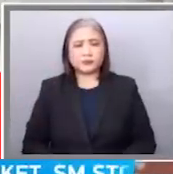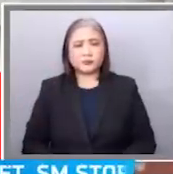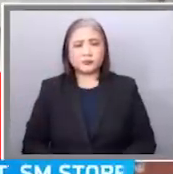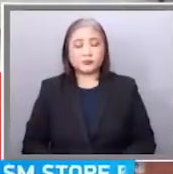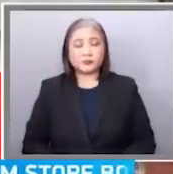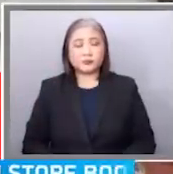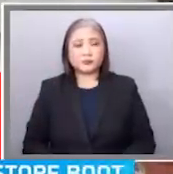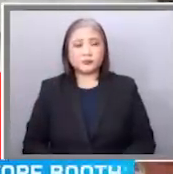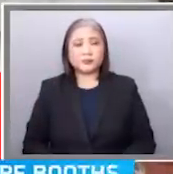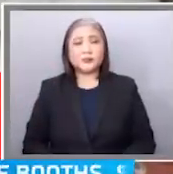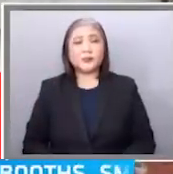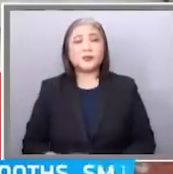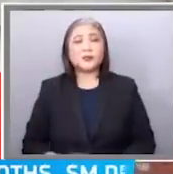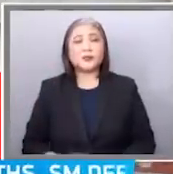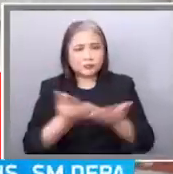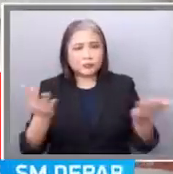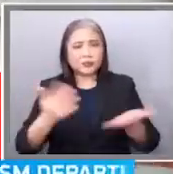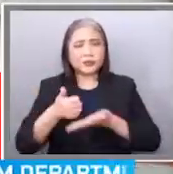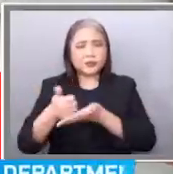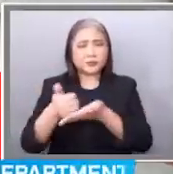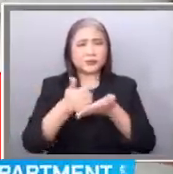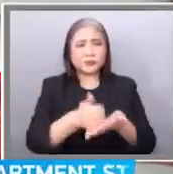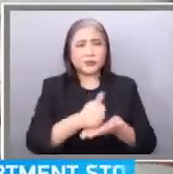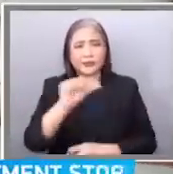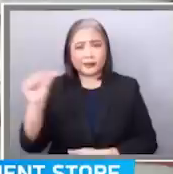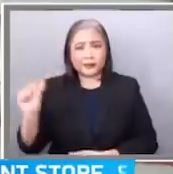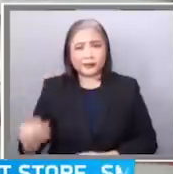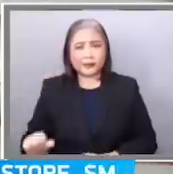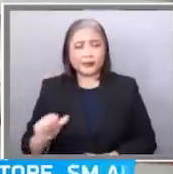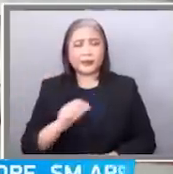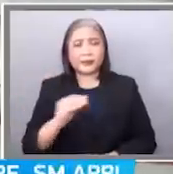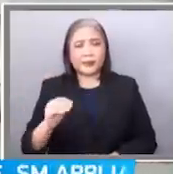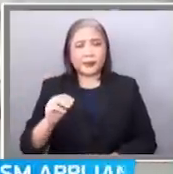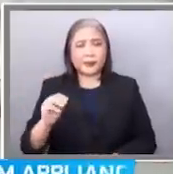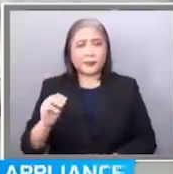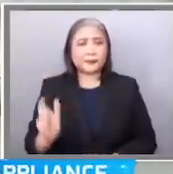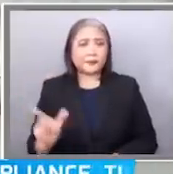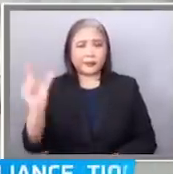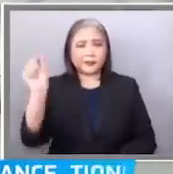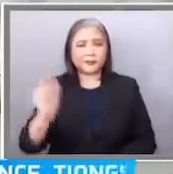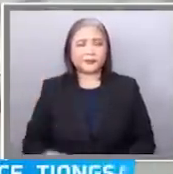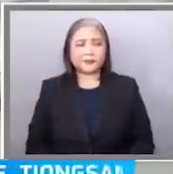mamahagi ng tulong sa Antique at sa Maguindanao.